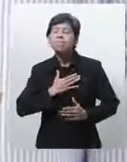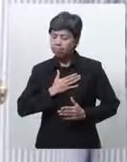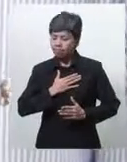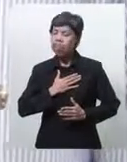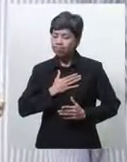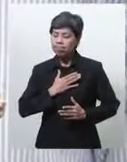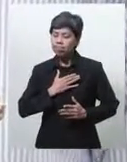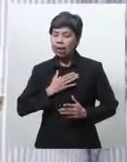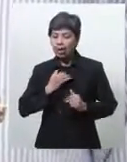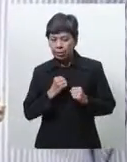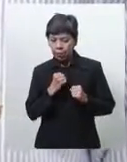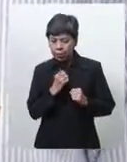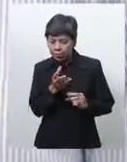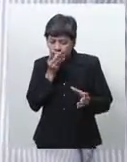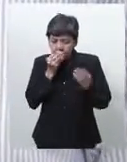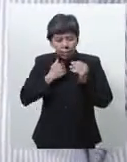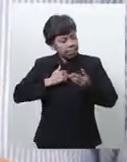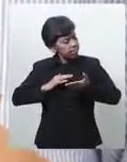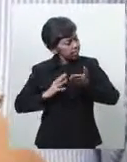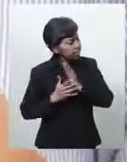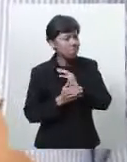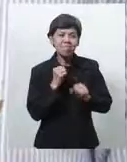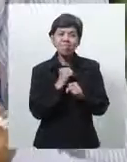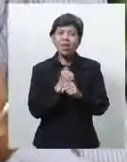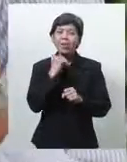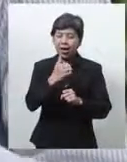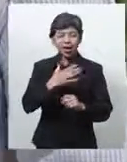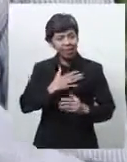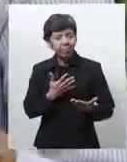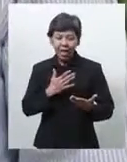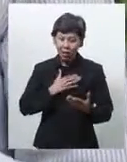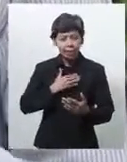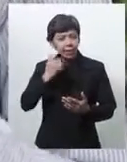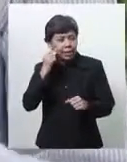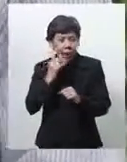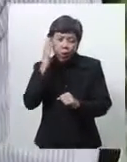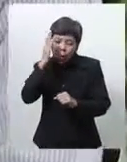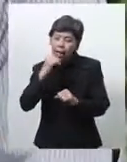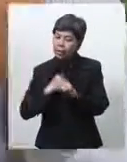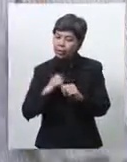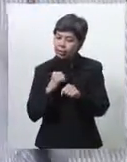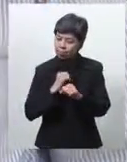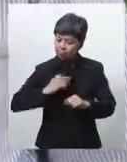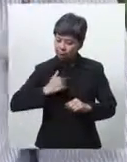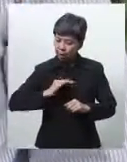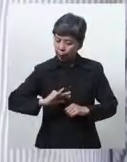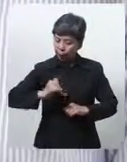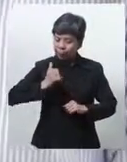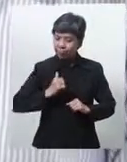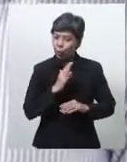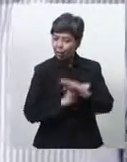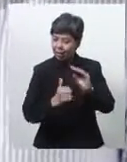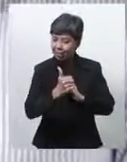ดหนึ่งที่จะทำให้เขาดึงกลับมาสร้างกำลังใจให้กับเขาในการที่เขาจะมองหันกลับมาแล้วก็ทำตนเองให้ดีขึ้นเหมือนอย่างที่พี่ต้นเป็น